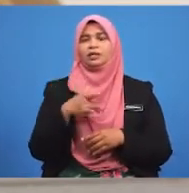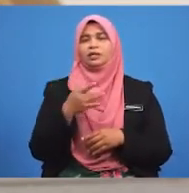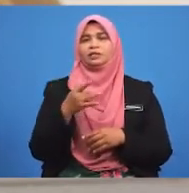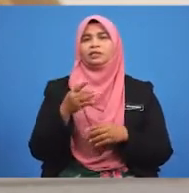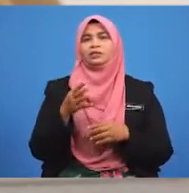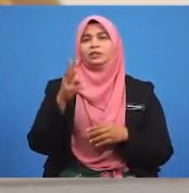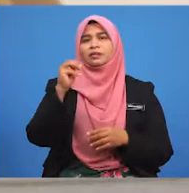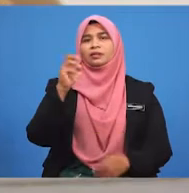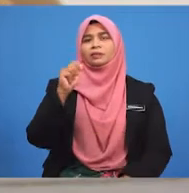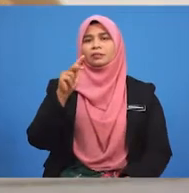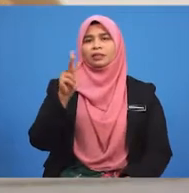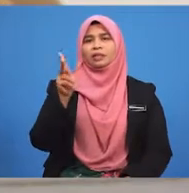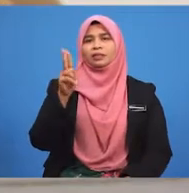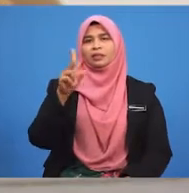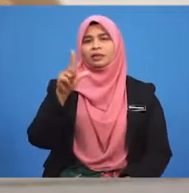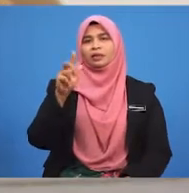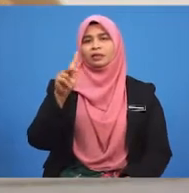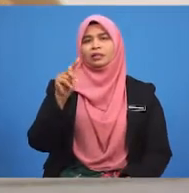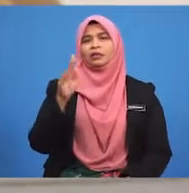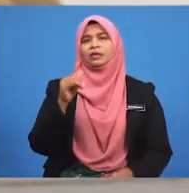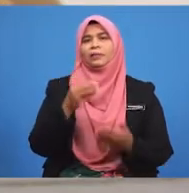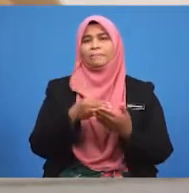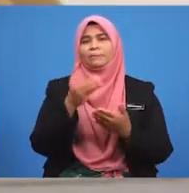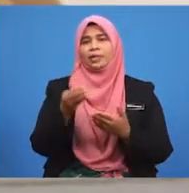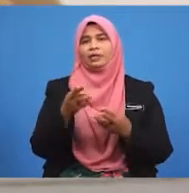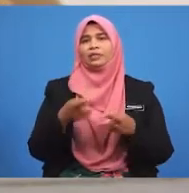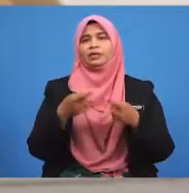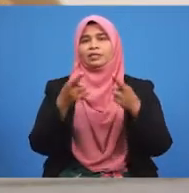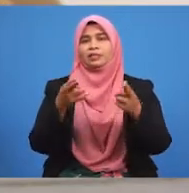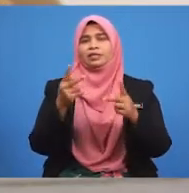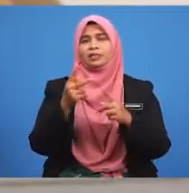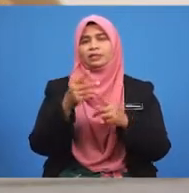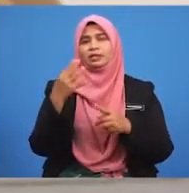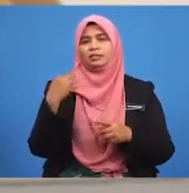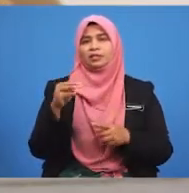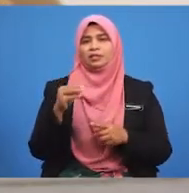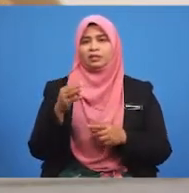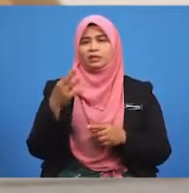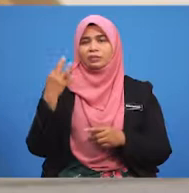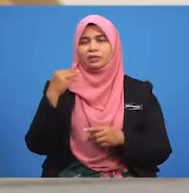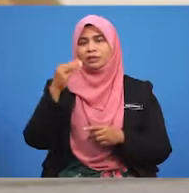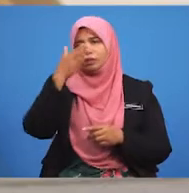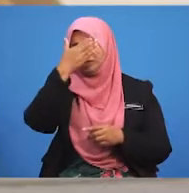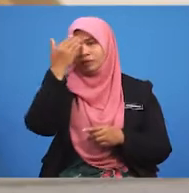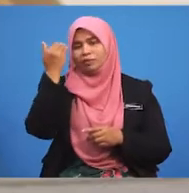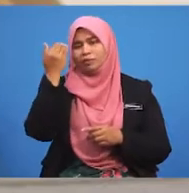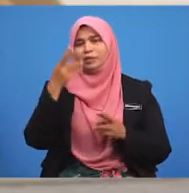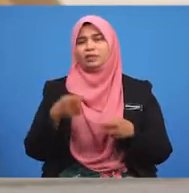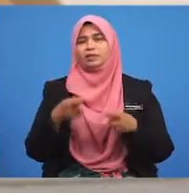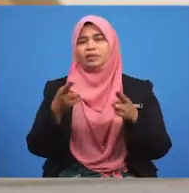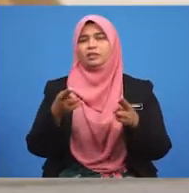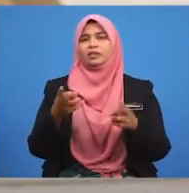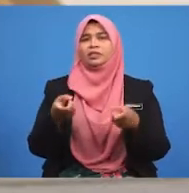menetapkan dan memberi rezeki kepada mereka, sehingga mereka lupa semua rezekinya adalah datang daripada